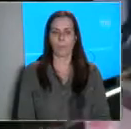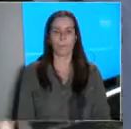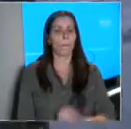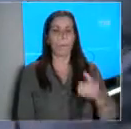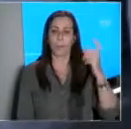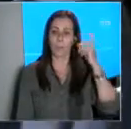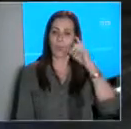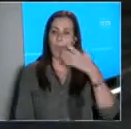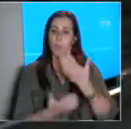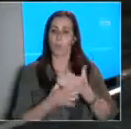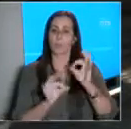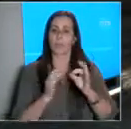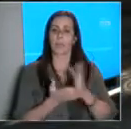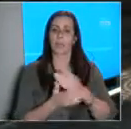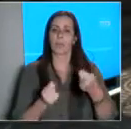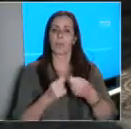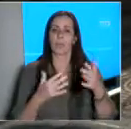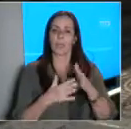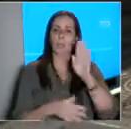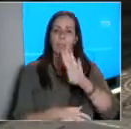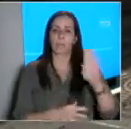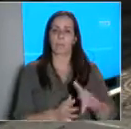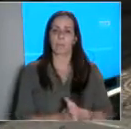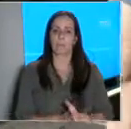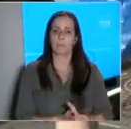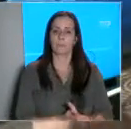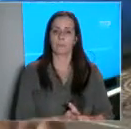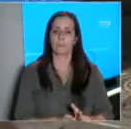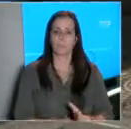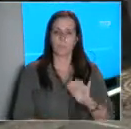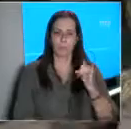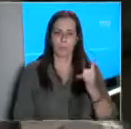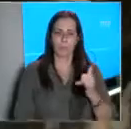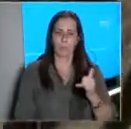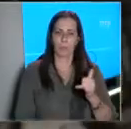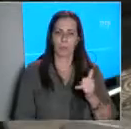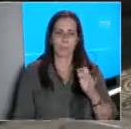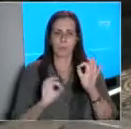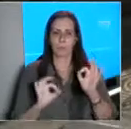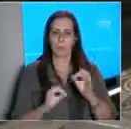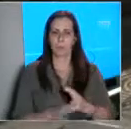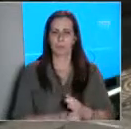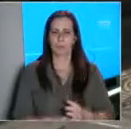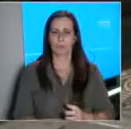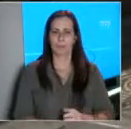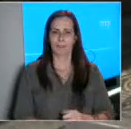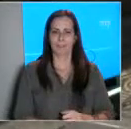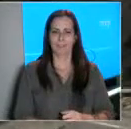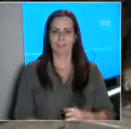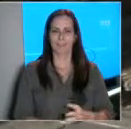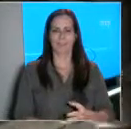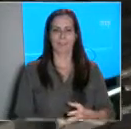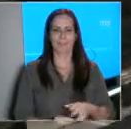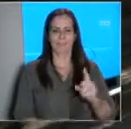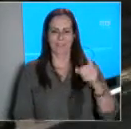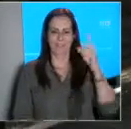מה אתה חושב מנדלבליט החליט לגבי השימוע של נתניהו? כן, הוא בסדר גמור. כן.